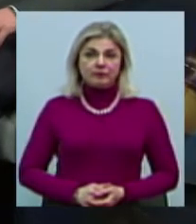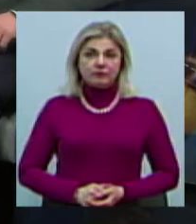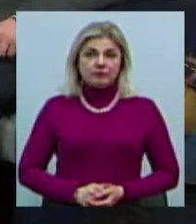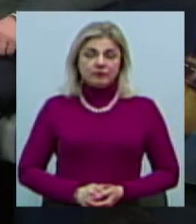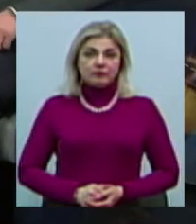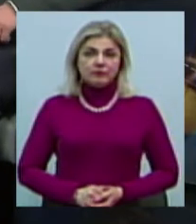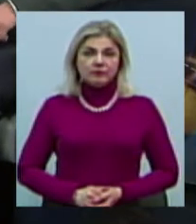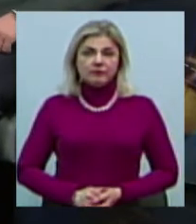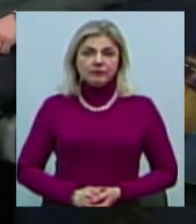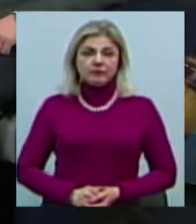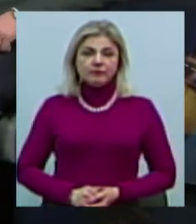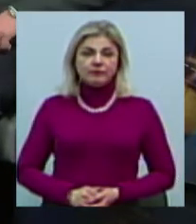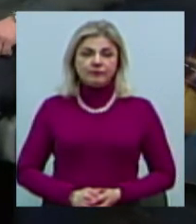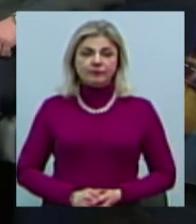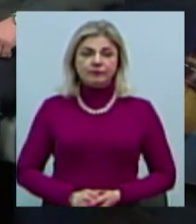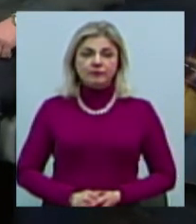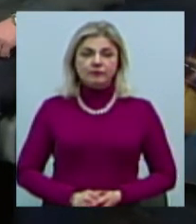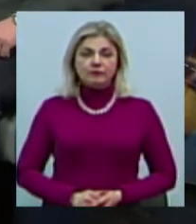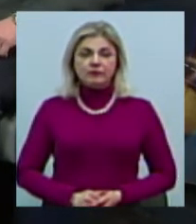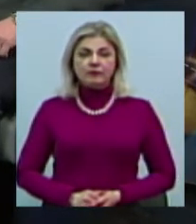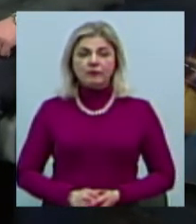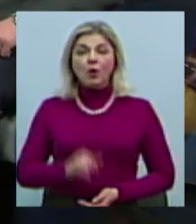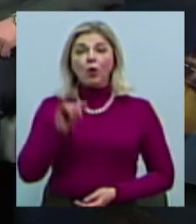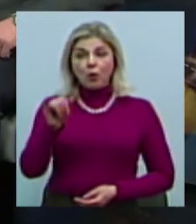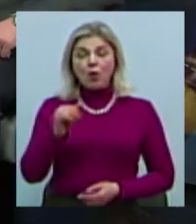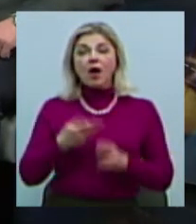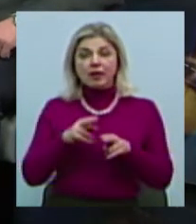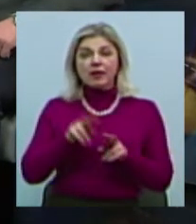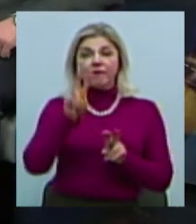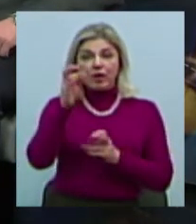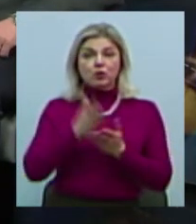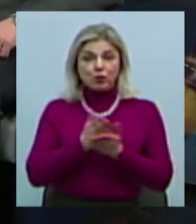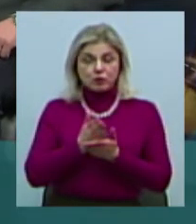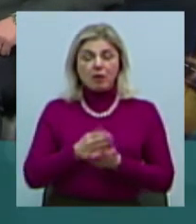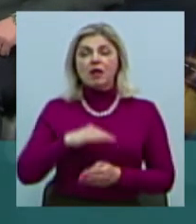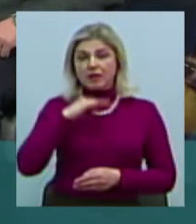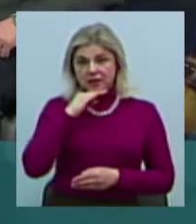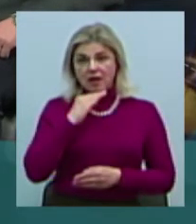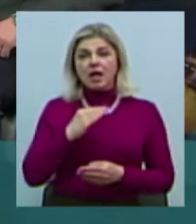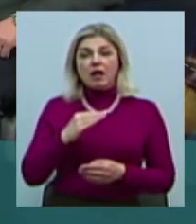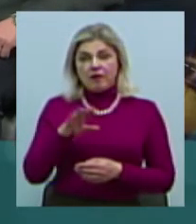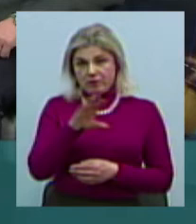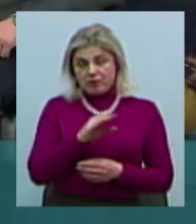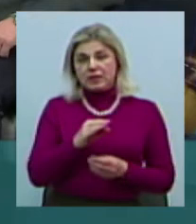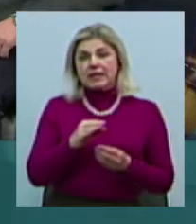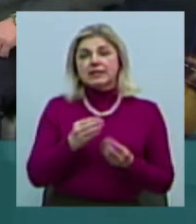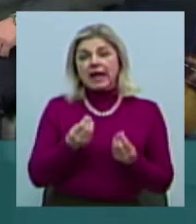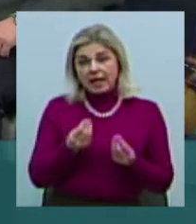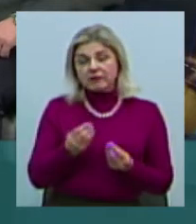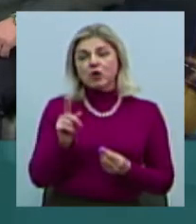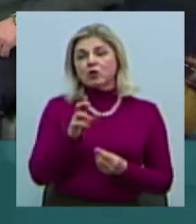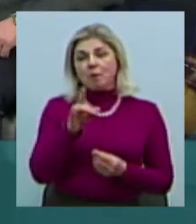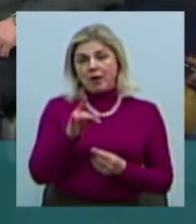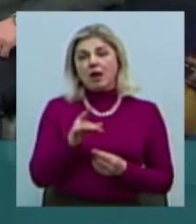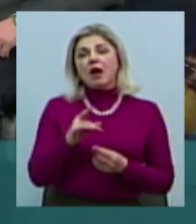щось? Ну, штатному забезпеченні. У «Л-автодоріг» достатньо сил і средств, щоб обслужувати дані мости. Тому я не думаю, що там проблеми